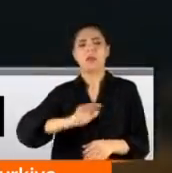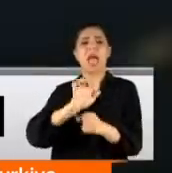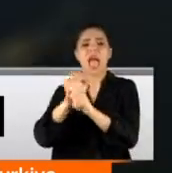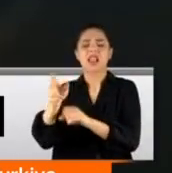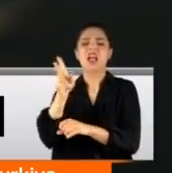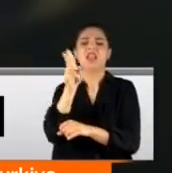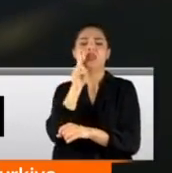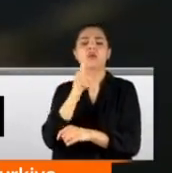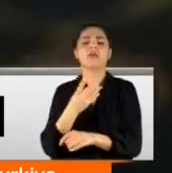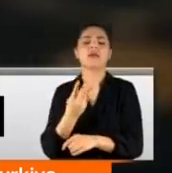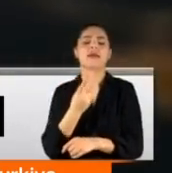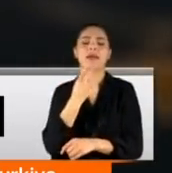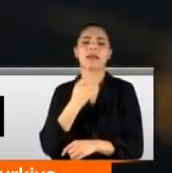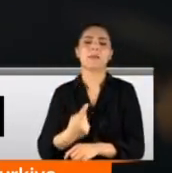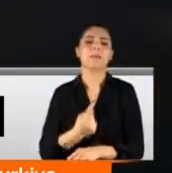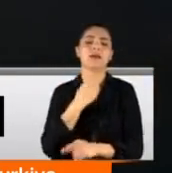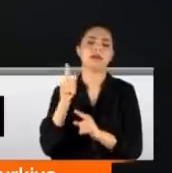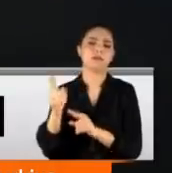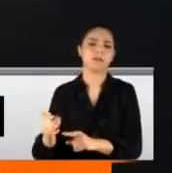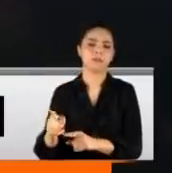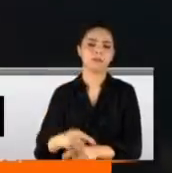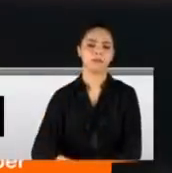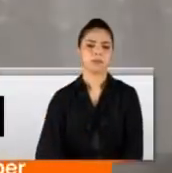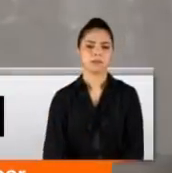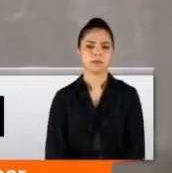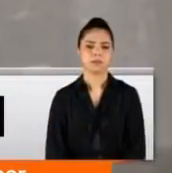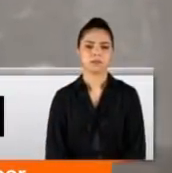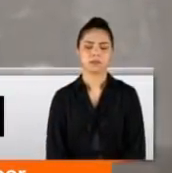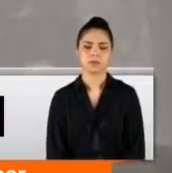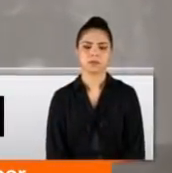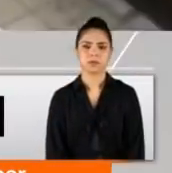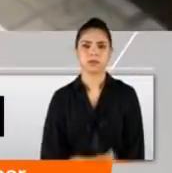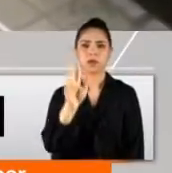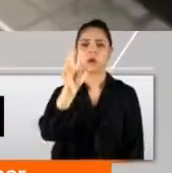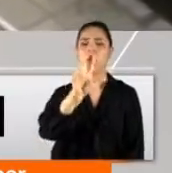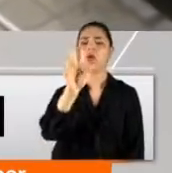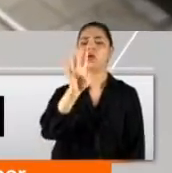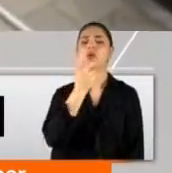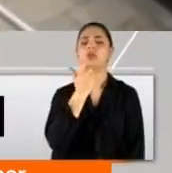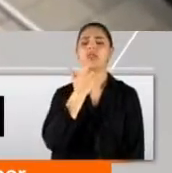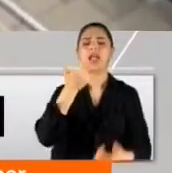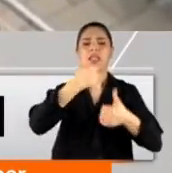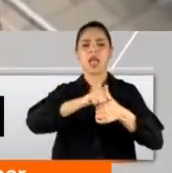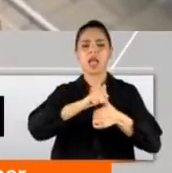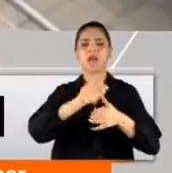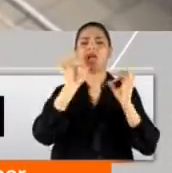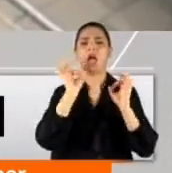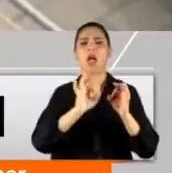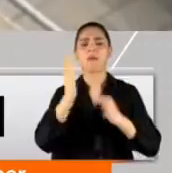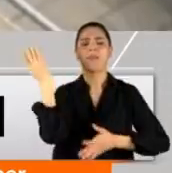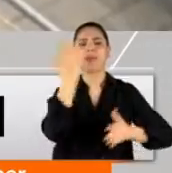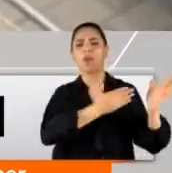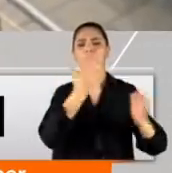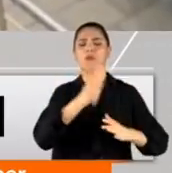Anne, kim yaptı sana bunu? Kim yaptı? Söyle abi. Kim yaptı? Baba. Biz 34 seneli evliyiz. Yıllarımızın çoğunluğu şiddetlik geçti.